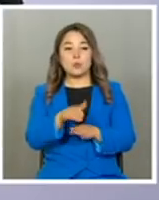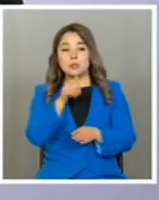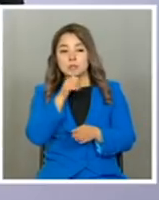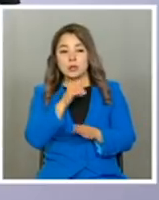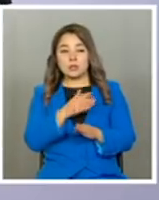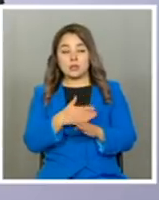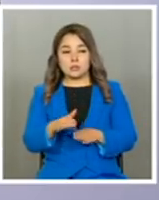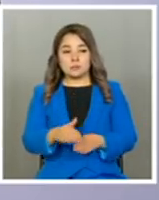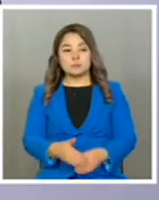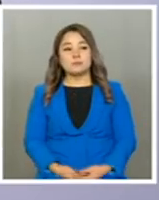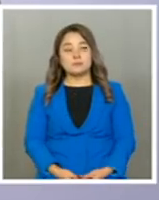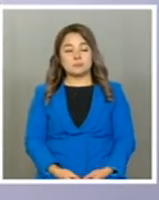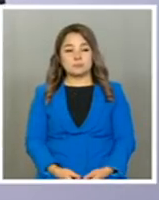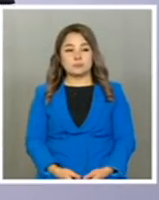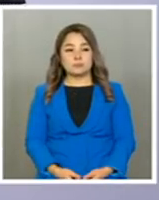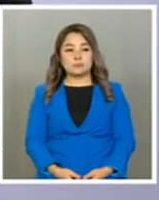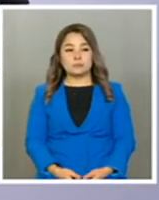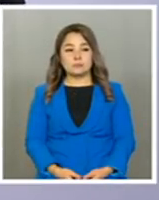көшейік.